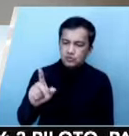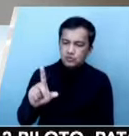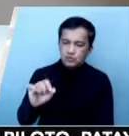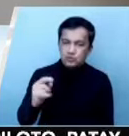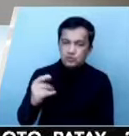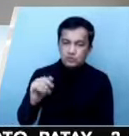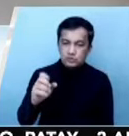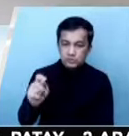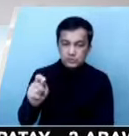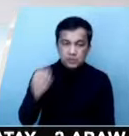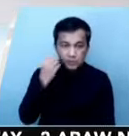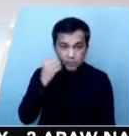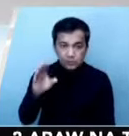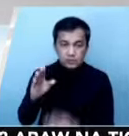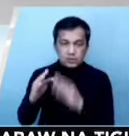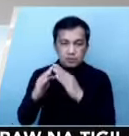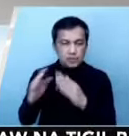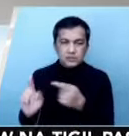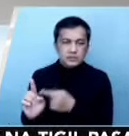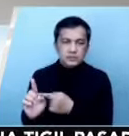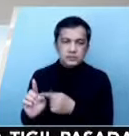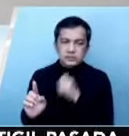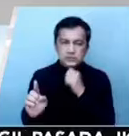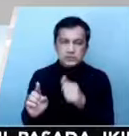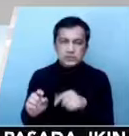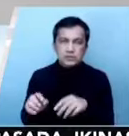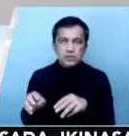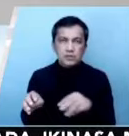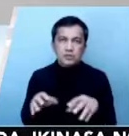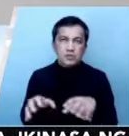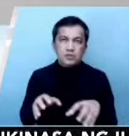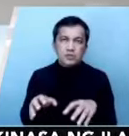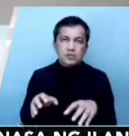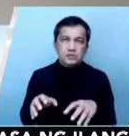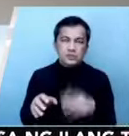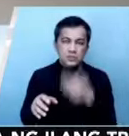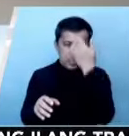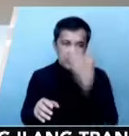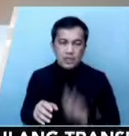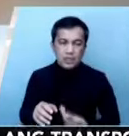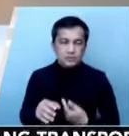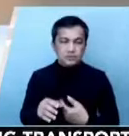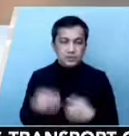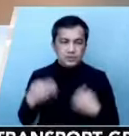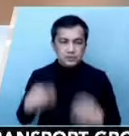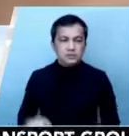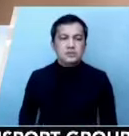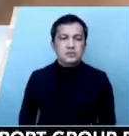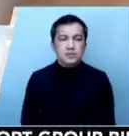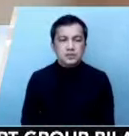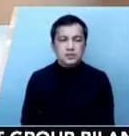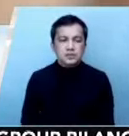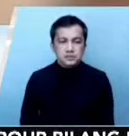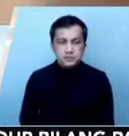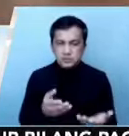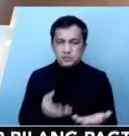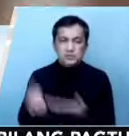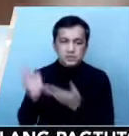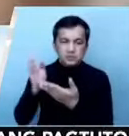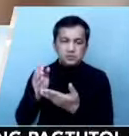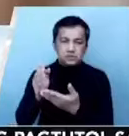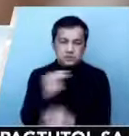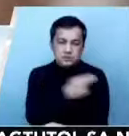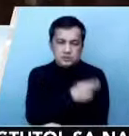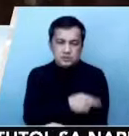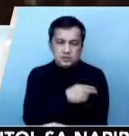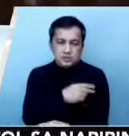kanilang bahay, hindi na raw magalaw ni Crian ang kalahati ng kanyang katawan. Kaya dinala siya sa isang ospital sa